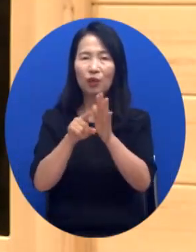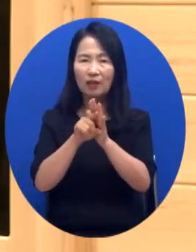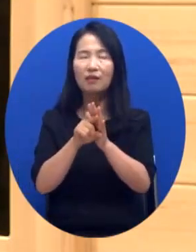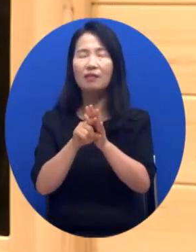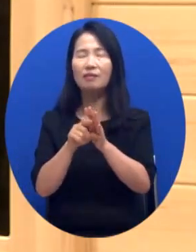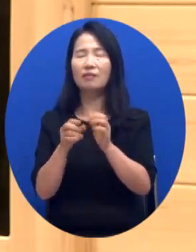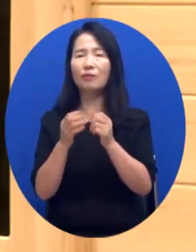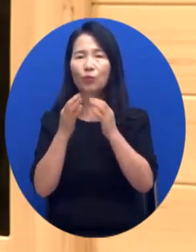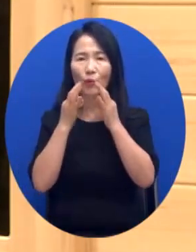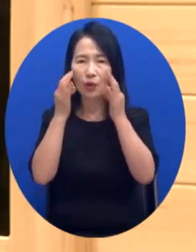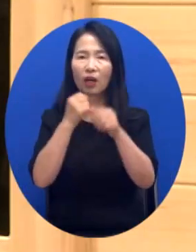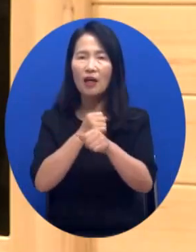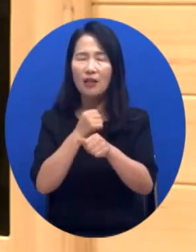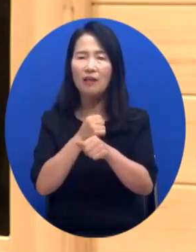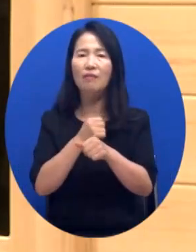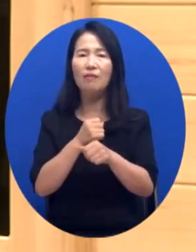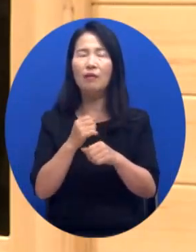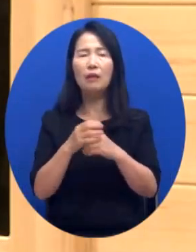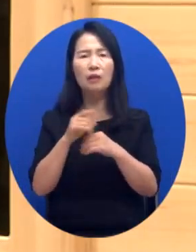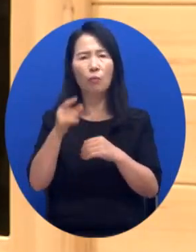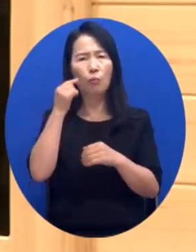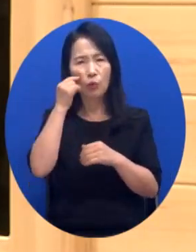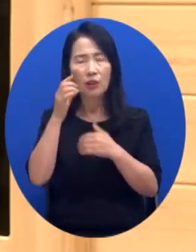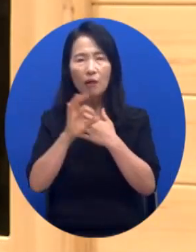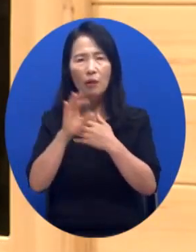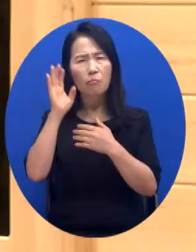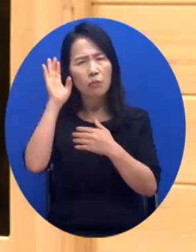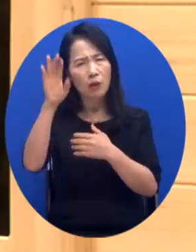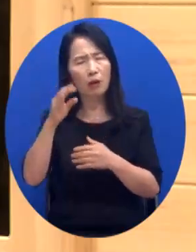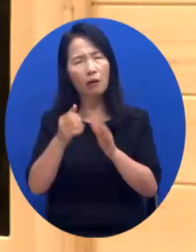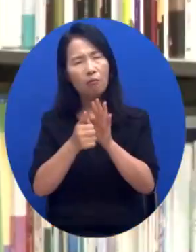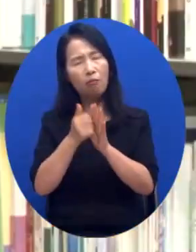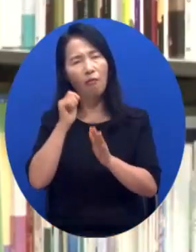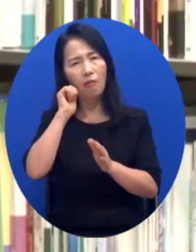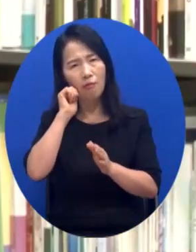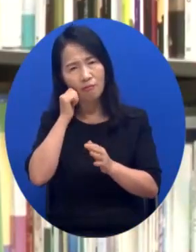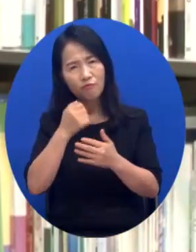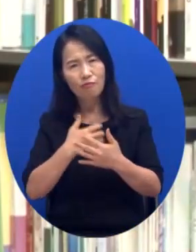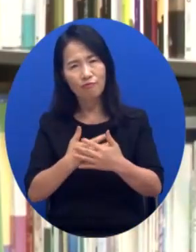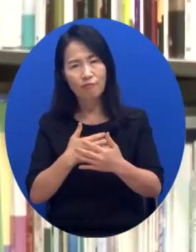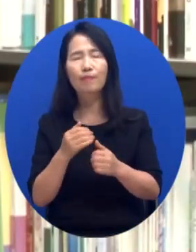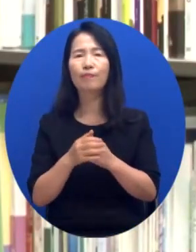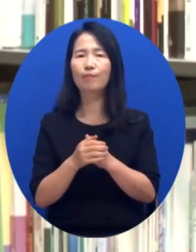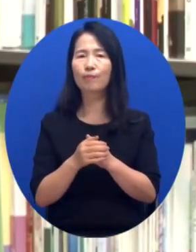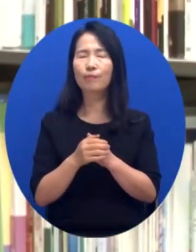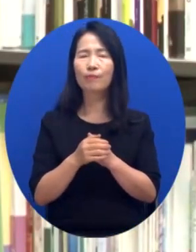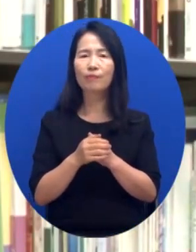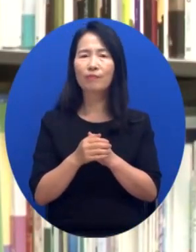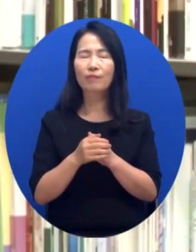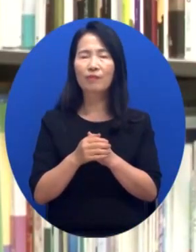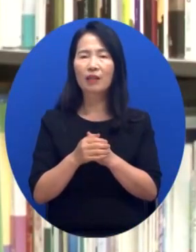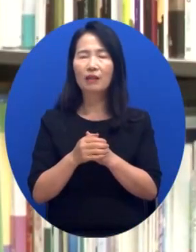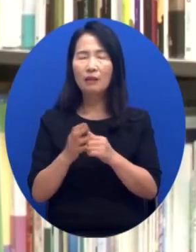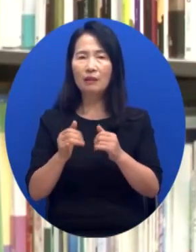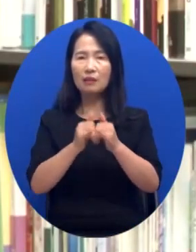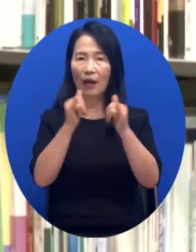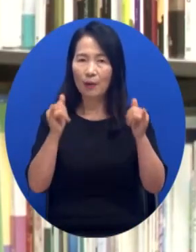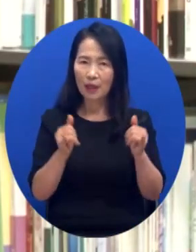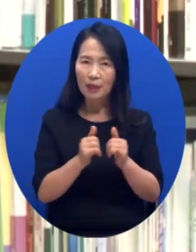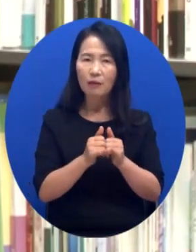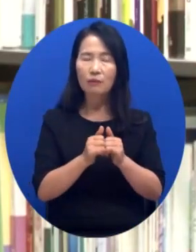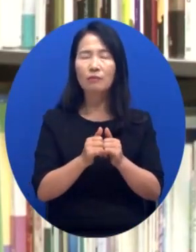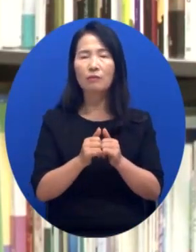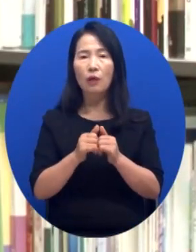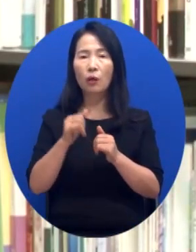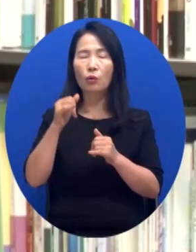제가 어떻게 미래를 살아갈 것인가 참 두려움이 없습니다. 예. 총회장님 그동안 대사회적으로 동성애